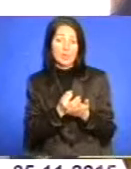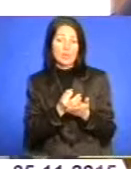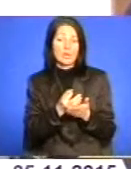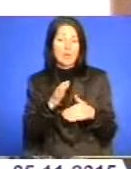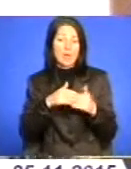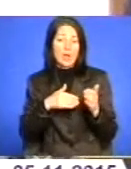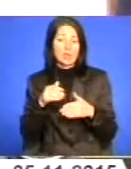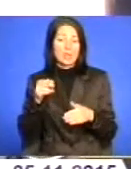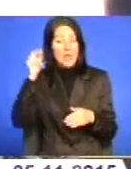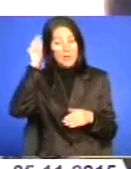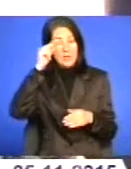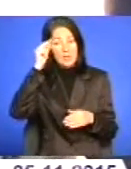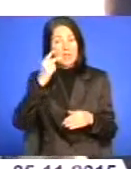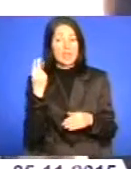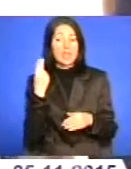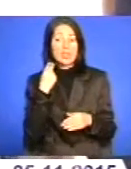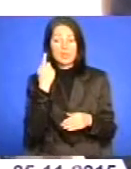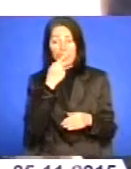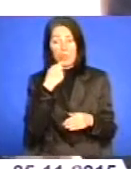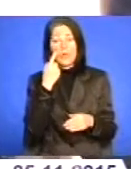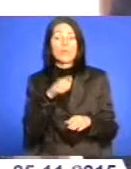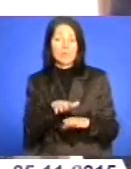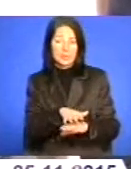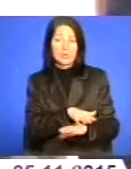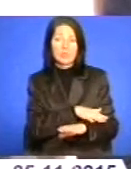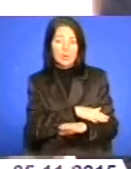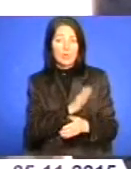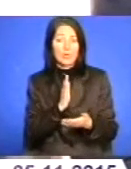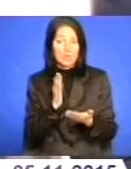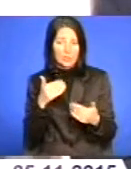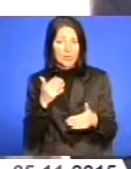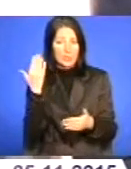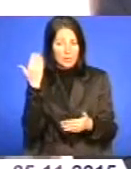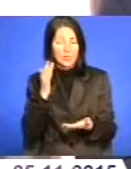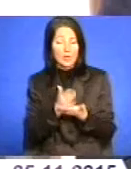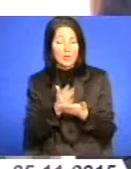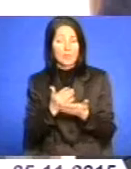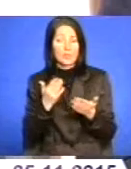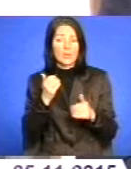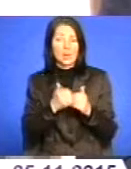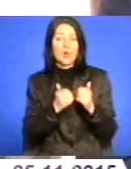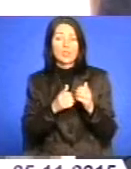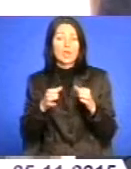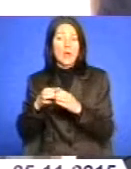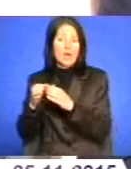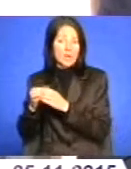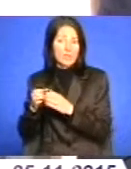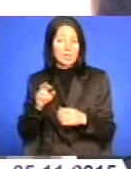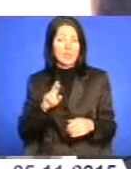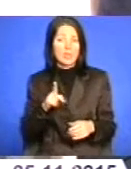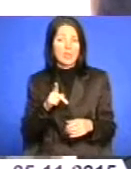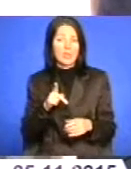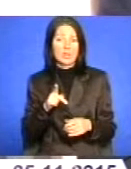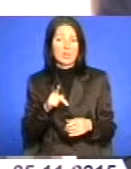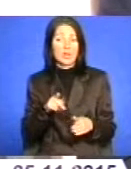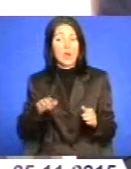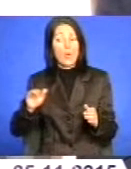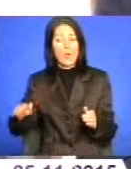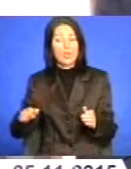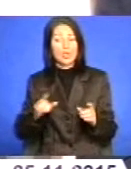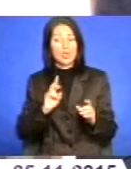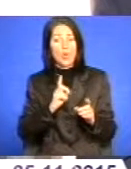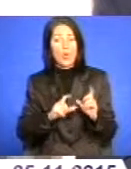викладання англійською мовою у нас досить тривала. На кожній кафедрі, як на молодших курсах